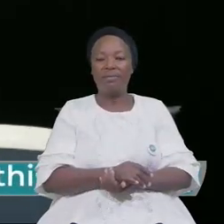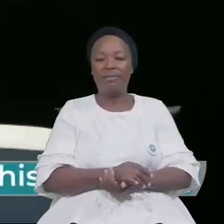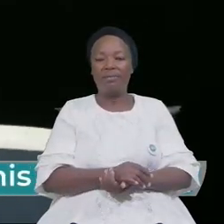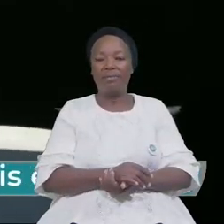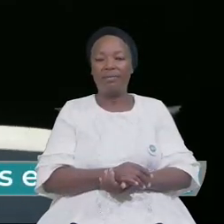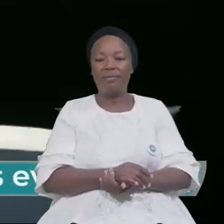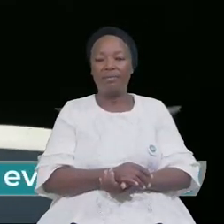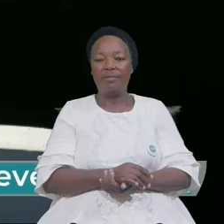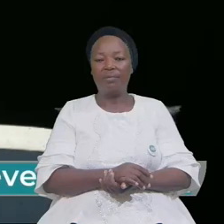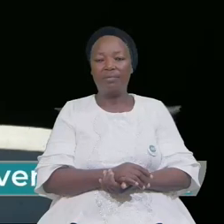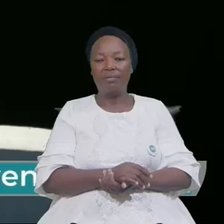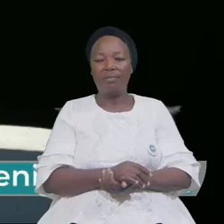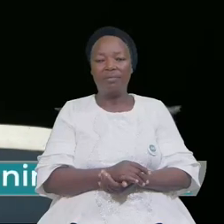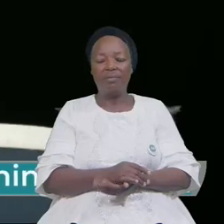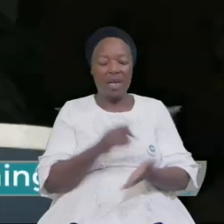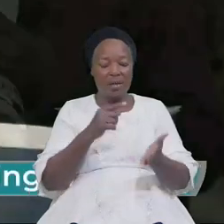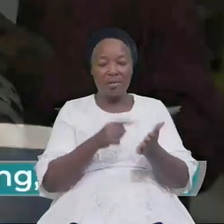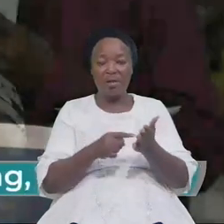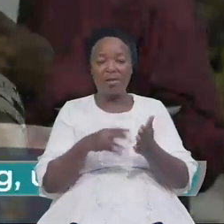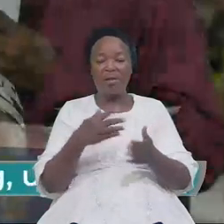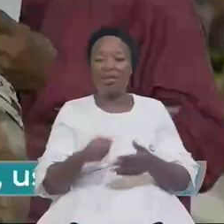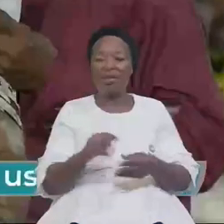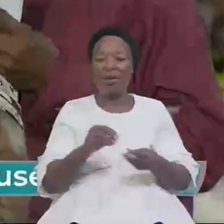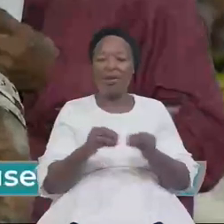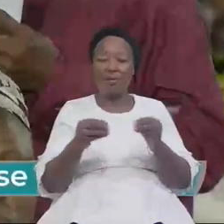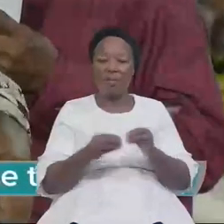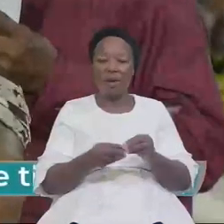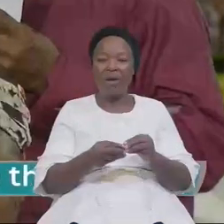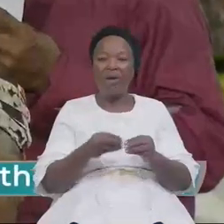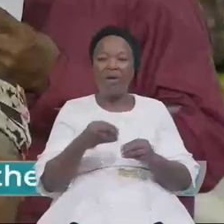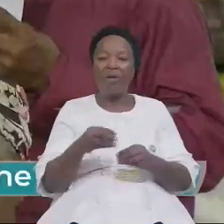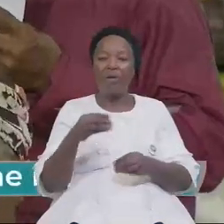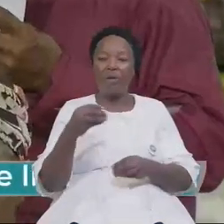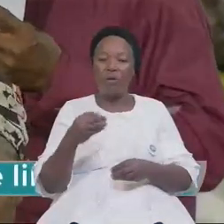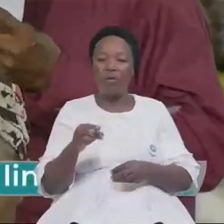Alors, vérifiez bien le numéro de téléphone.